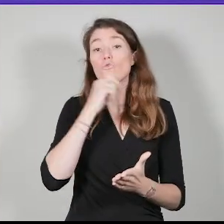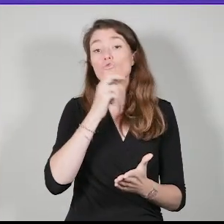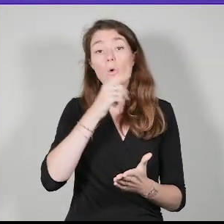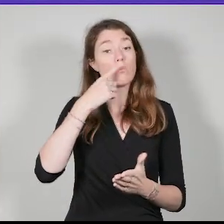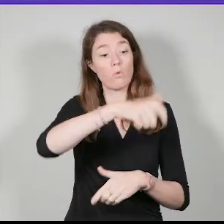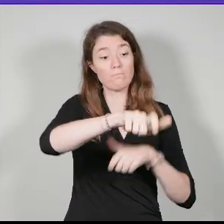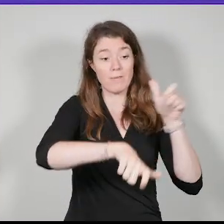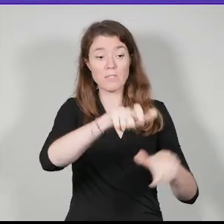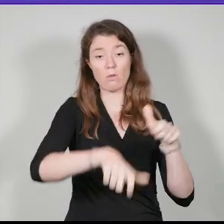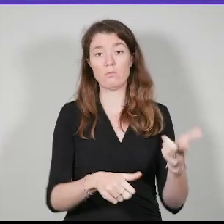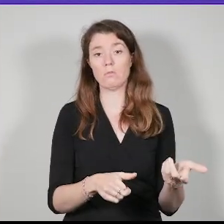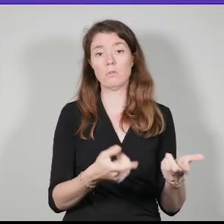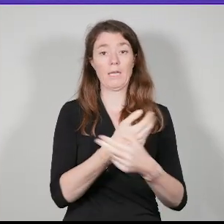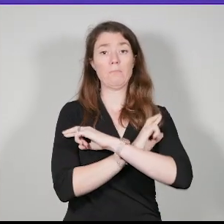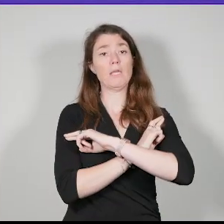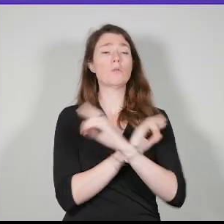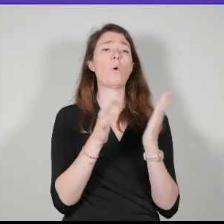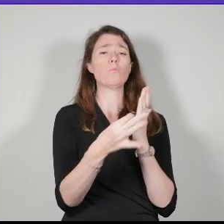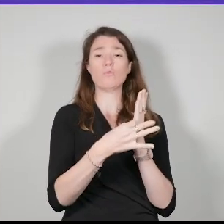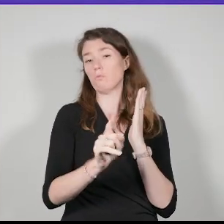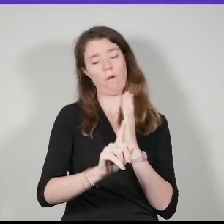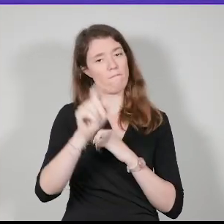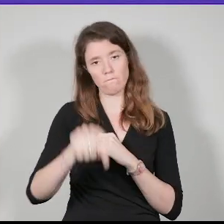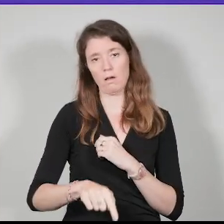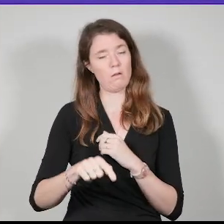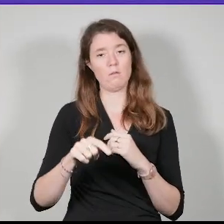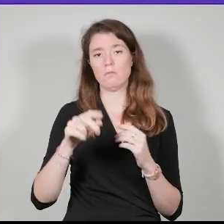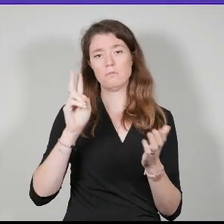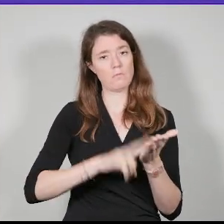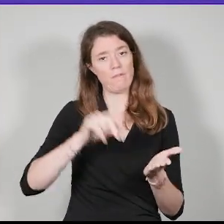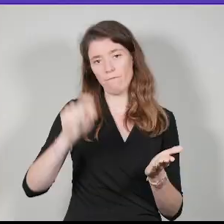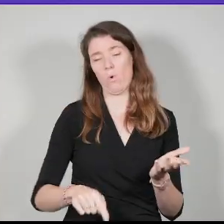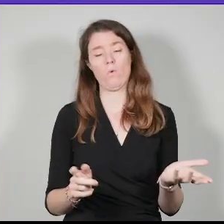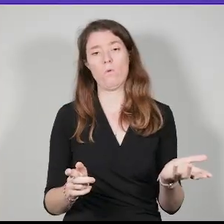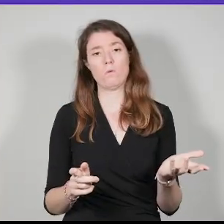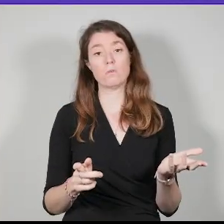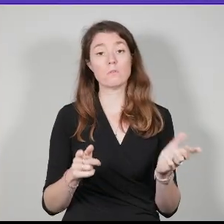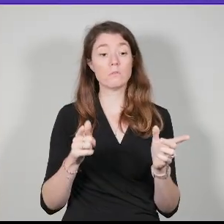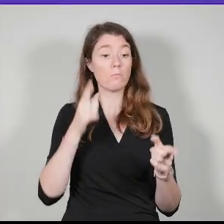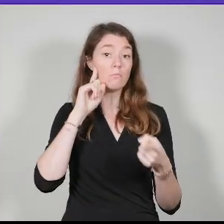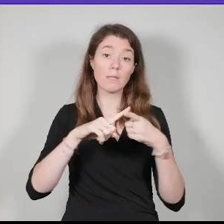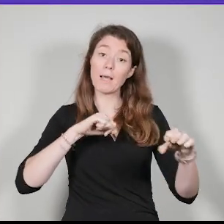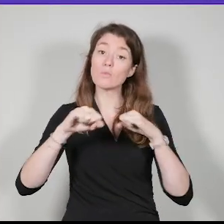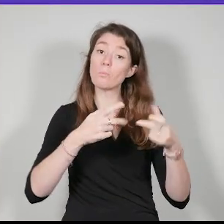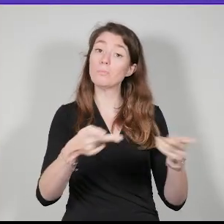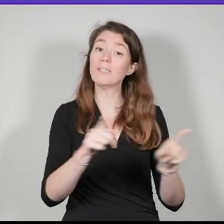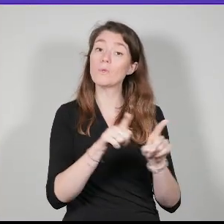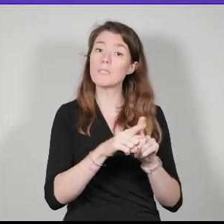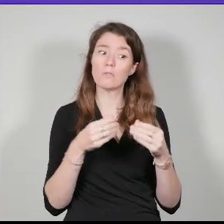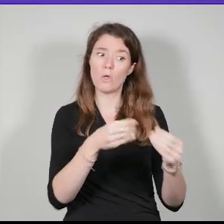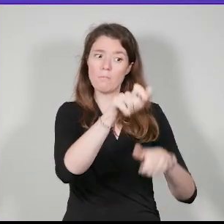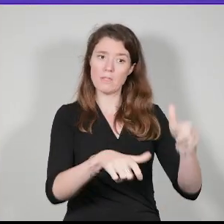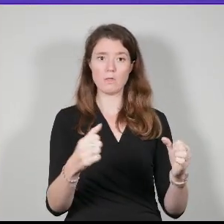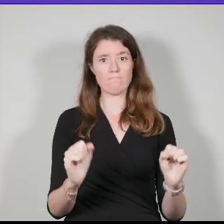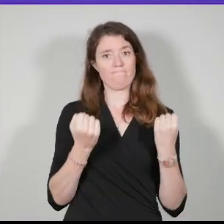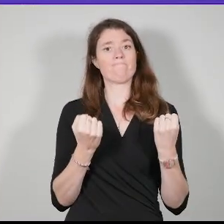que le répit, je pense que ce n'est pas facultatif, c'est vraiment quelque chose qui permet aussi, c'est aussi dans le sens de l'action publique, ça permet aux gens de tenir et donc